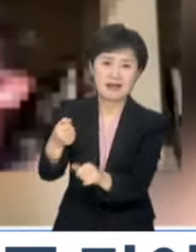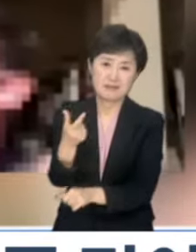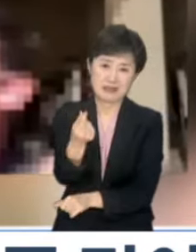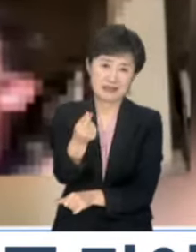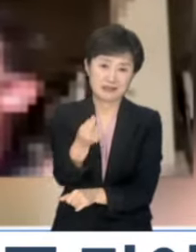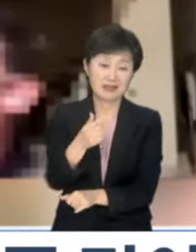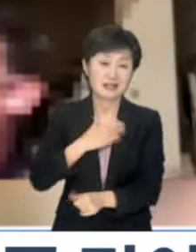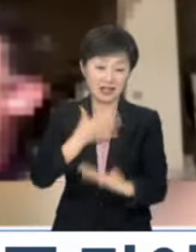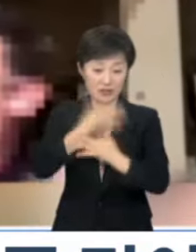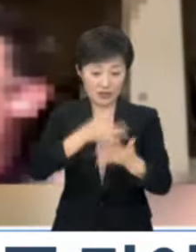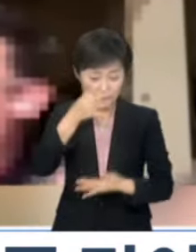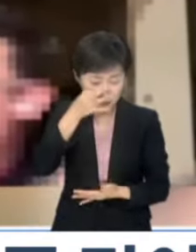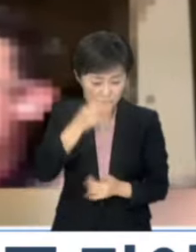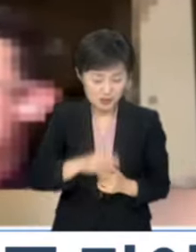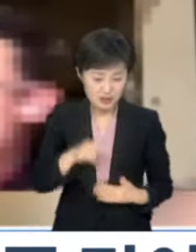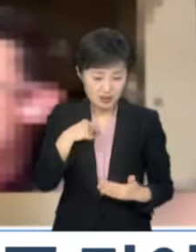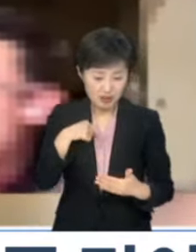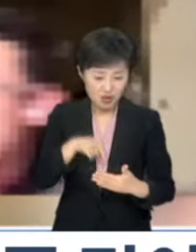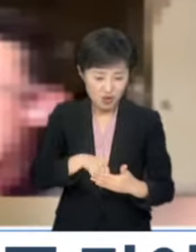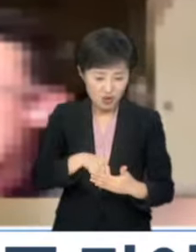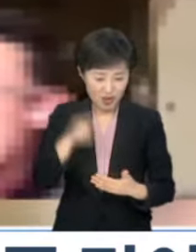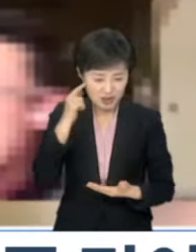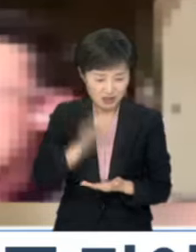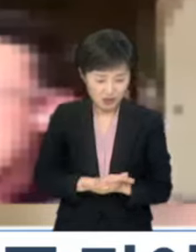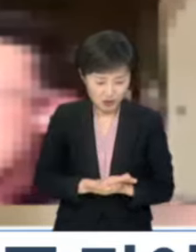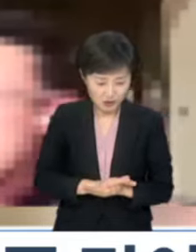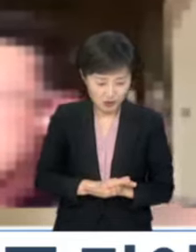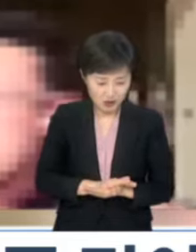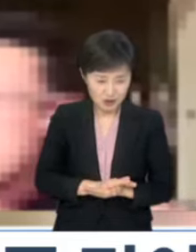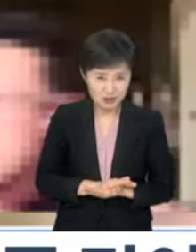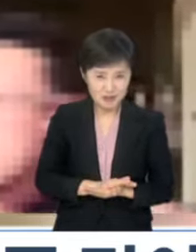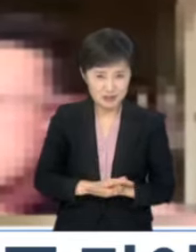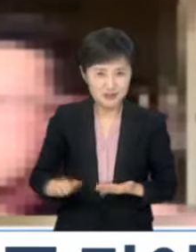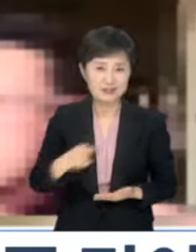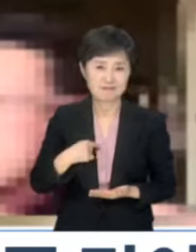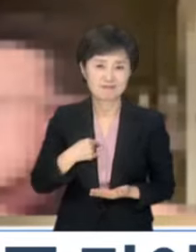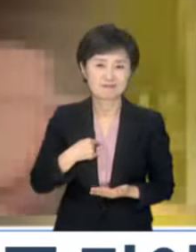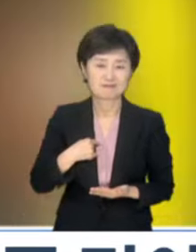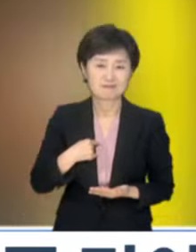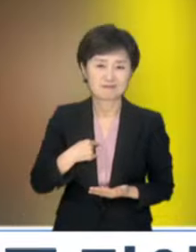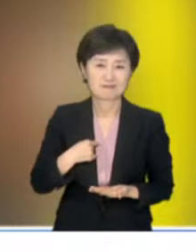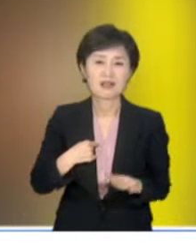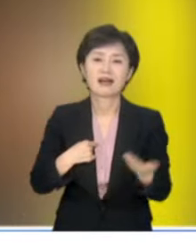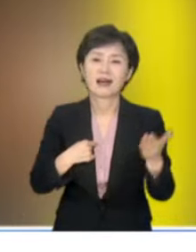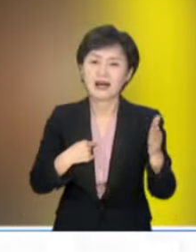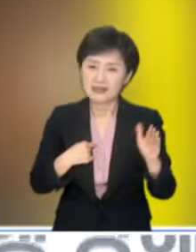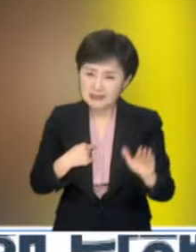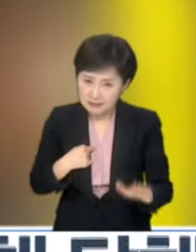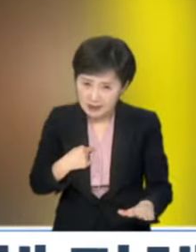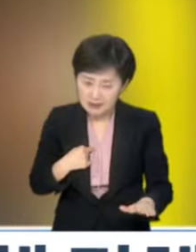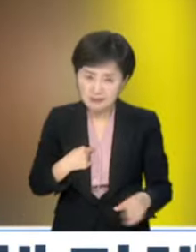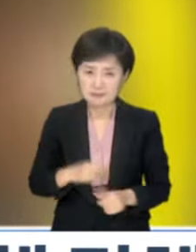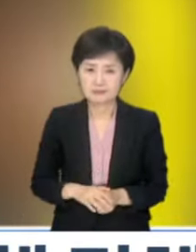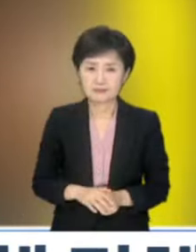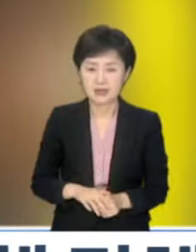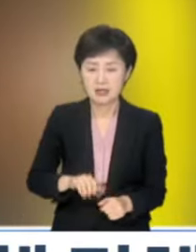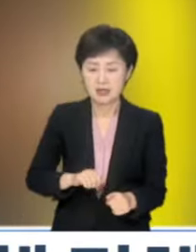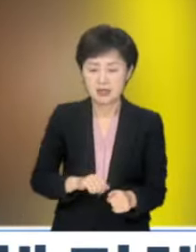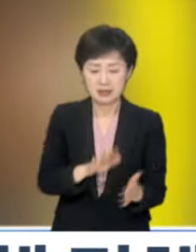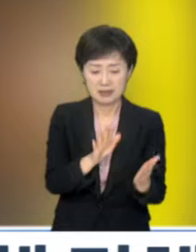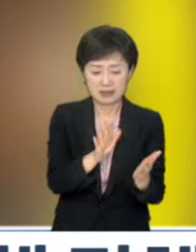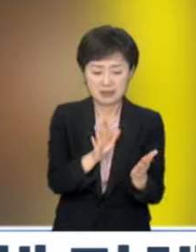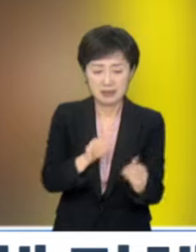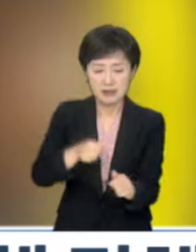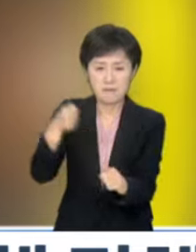해당 영상을 보면서 뭐 통쾌했다 이런 반응을 없진 않았습니다. 그렇지만은 경위 어찌됐든 이런 사적 제재는